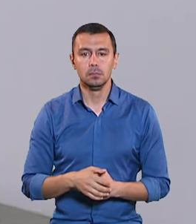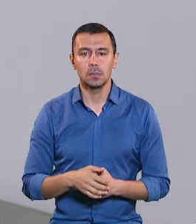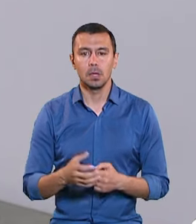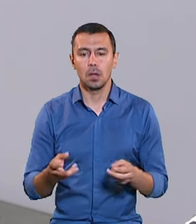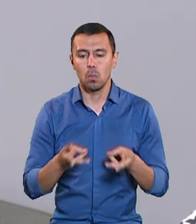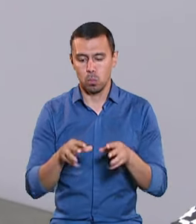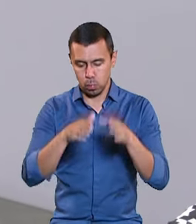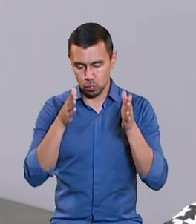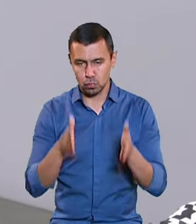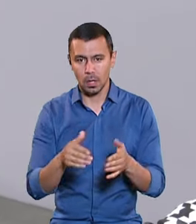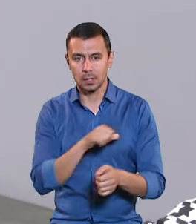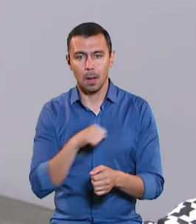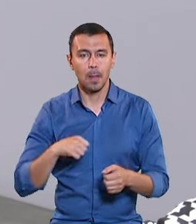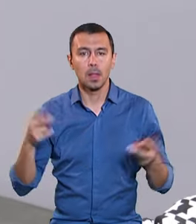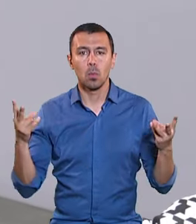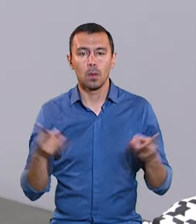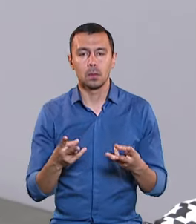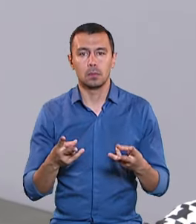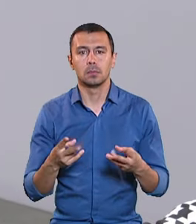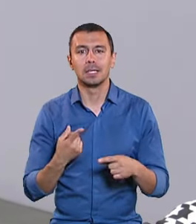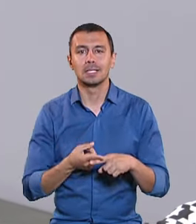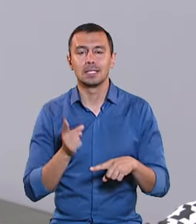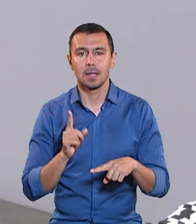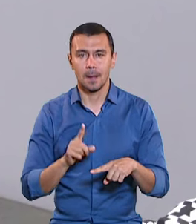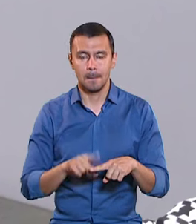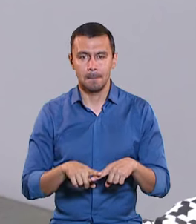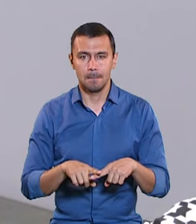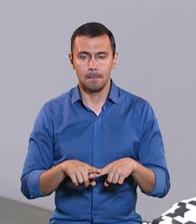буржуйки. Саме необхідне, як би там не було, це